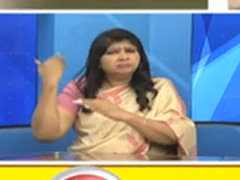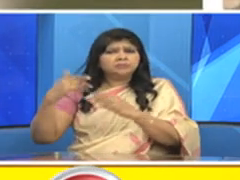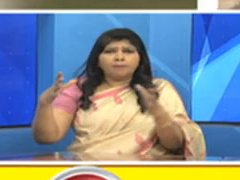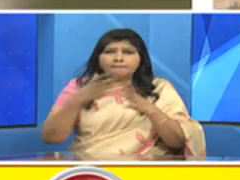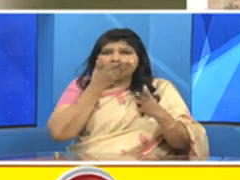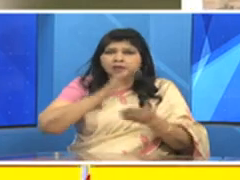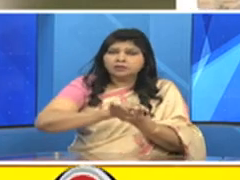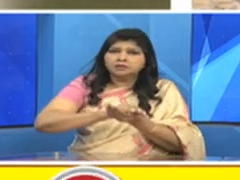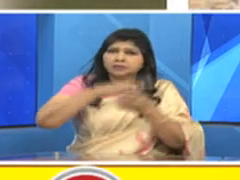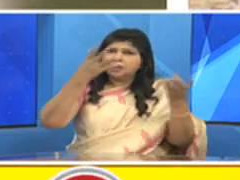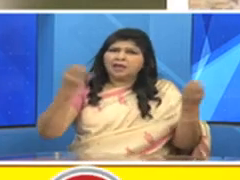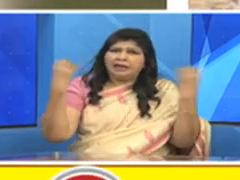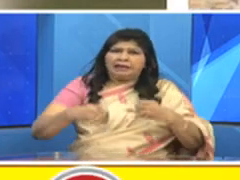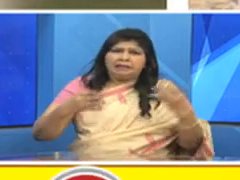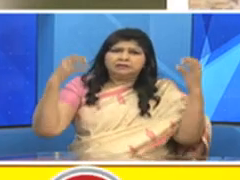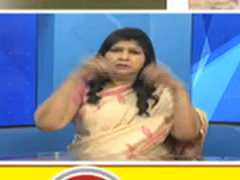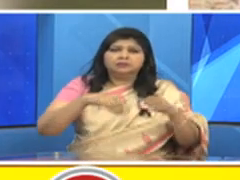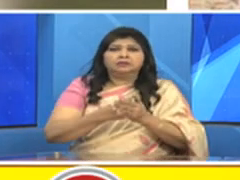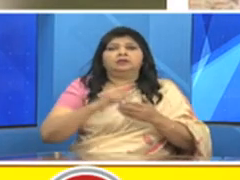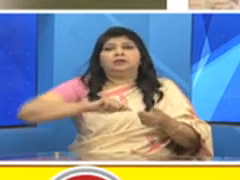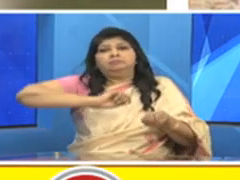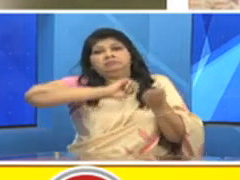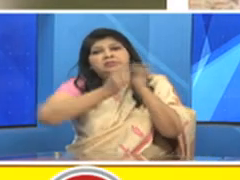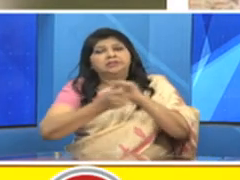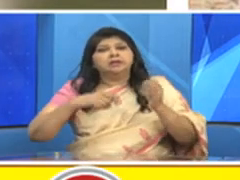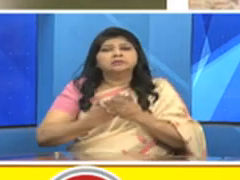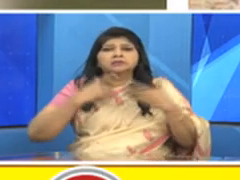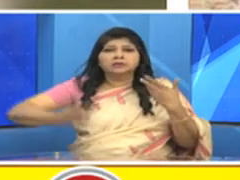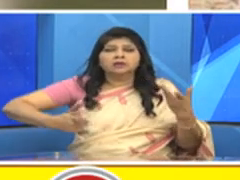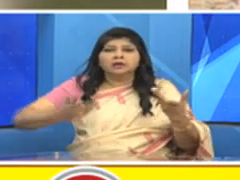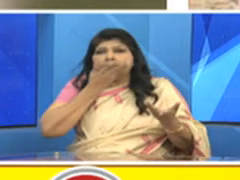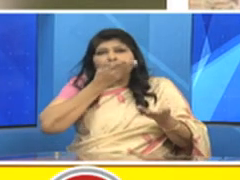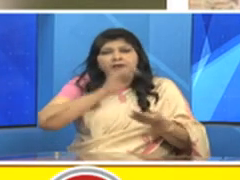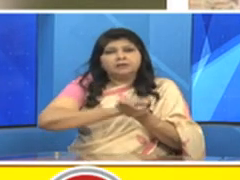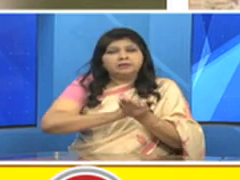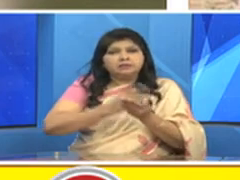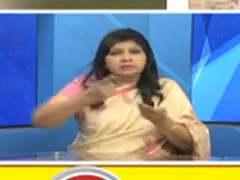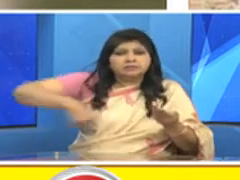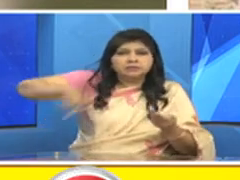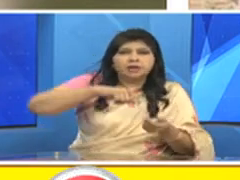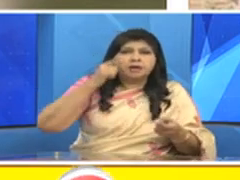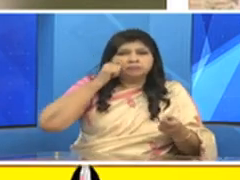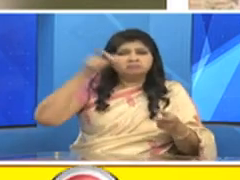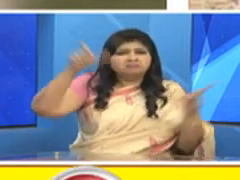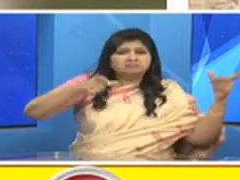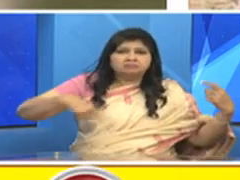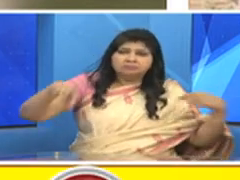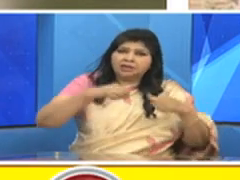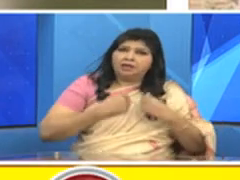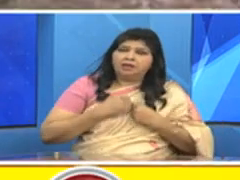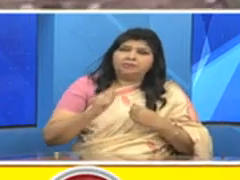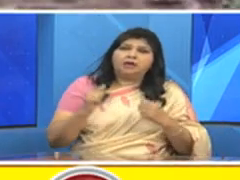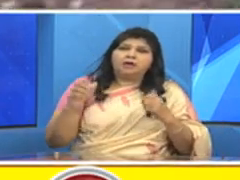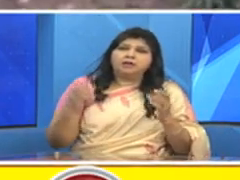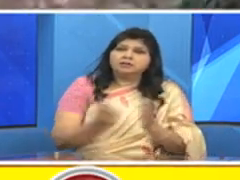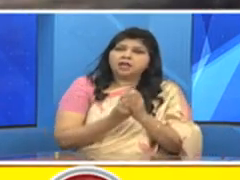का भंडार बन गई थी। फिर क्या था, भद्राजू और थानवाला पंचायत के सैकड़ों लोगों ने जल